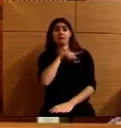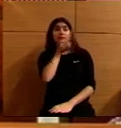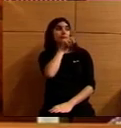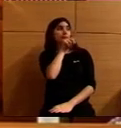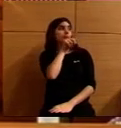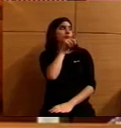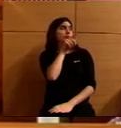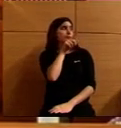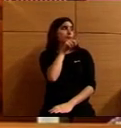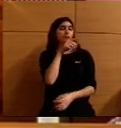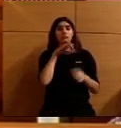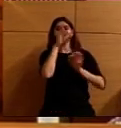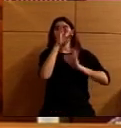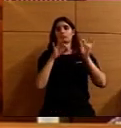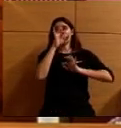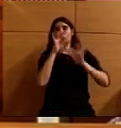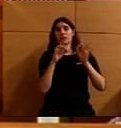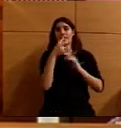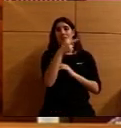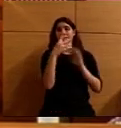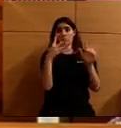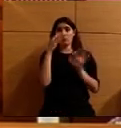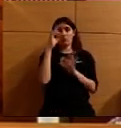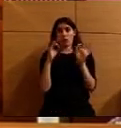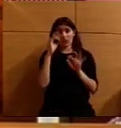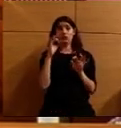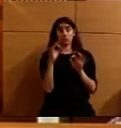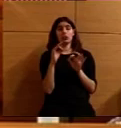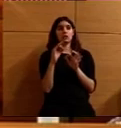anem a mirar Espanya, el percentatge del 29%